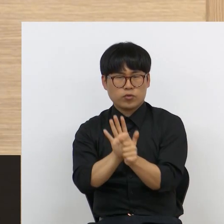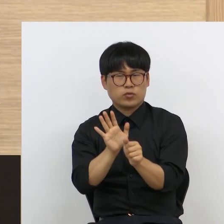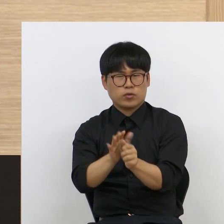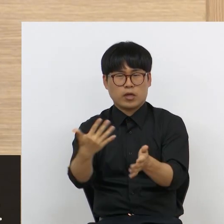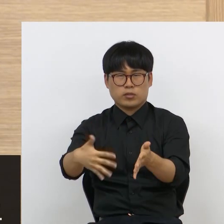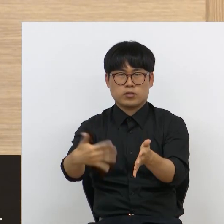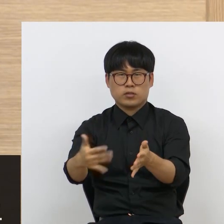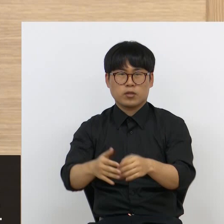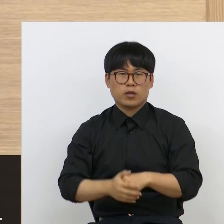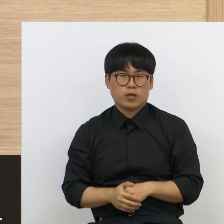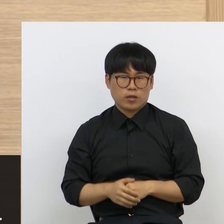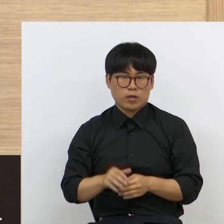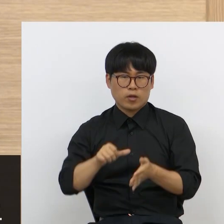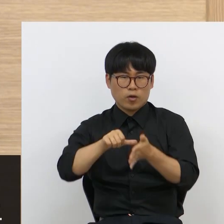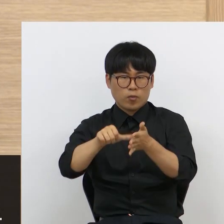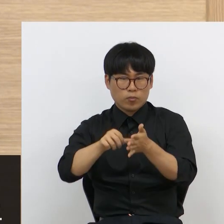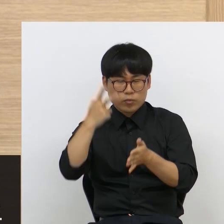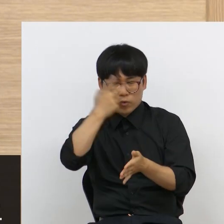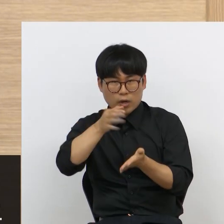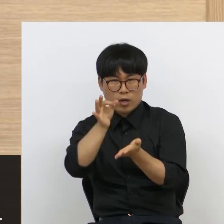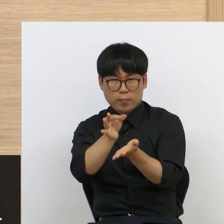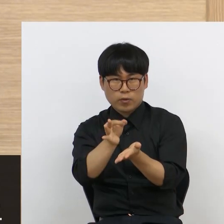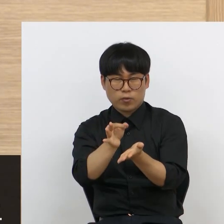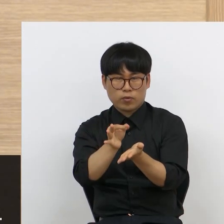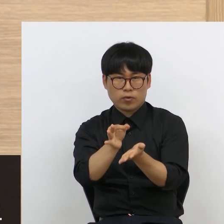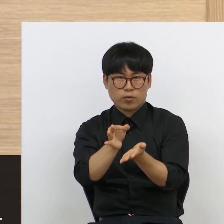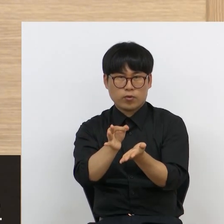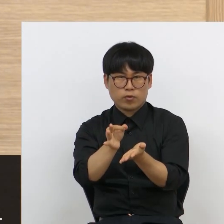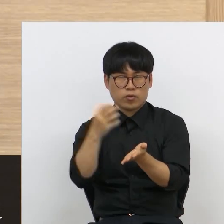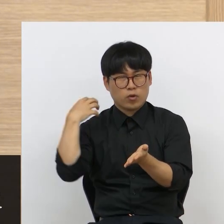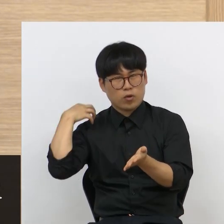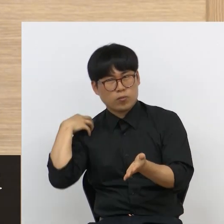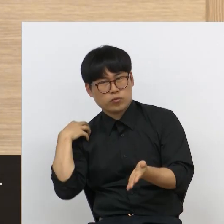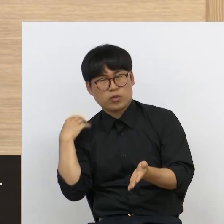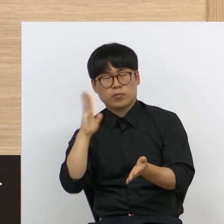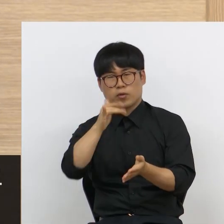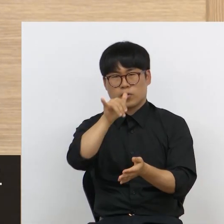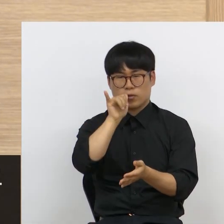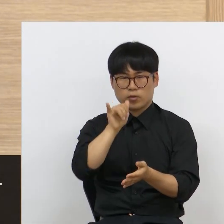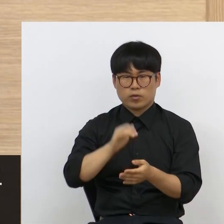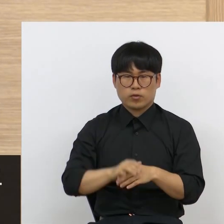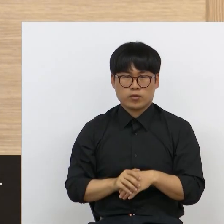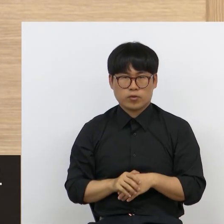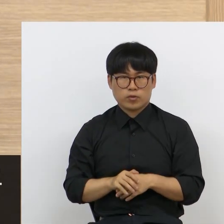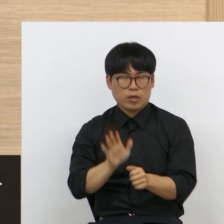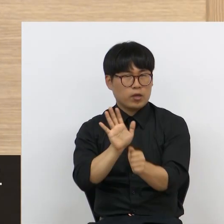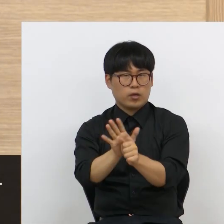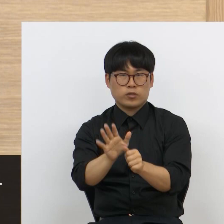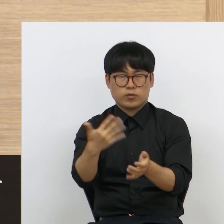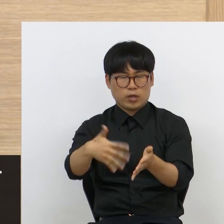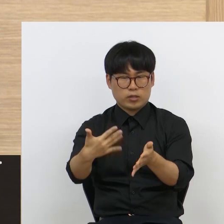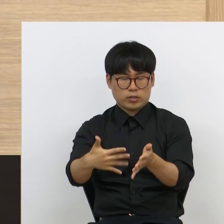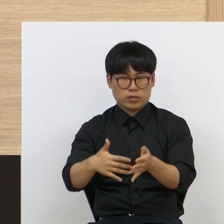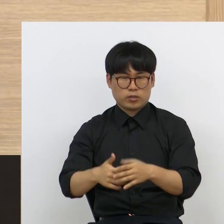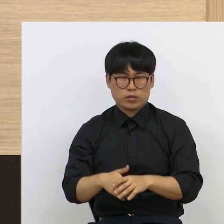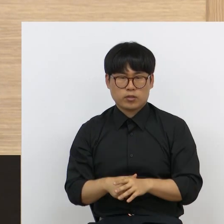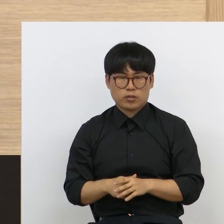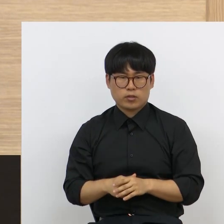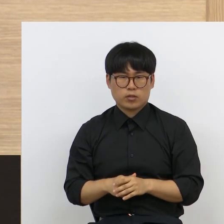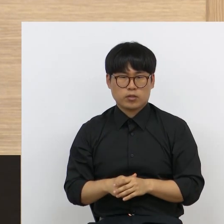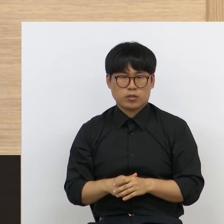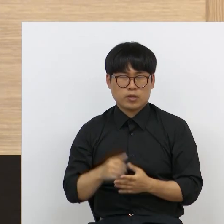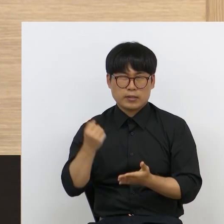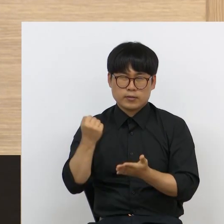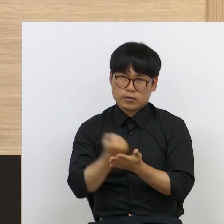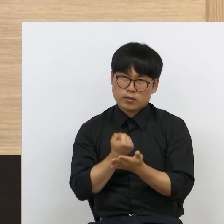않죠. 소모품 관리 비용 업그레이드 5년에 한 번씩 되는데 우리나라는 아직 그런 부분이 지원이 되지 않고 있습니다. 그래서